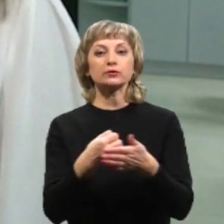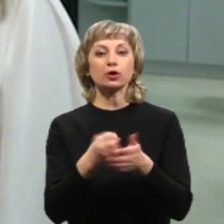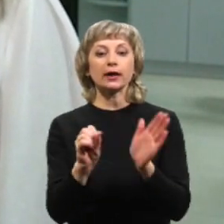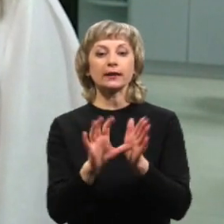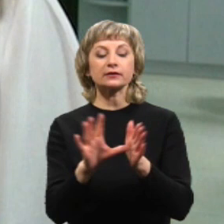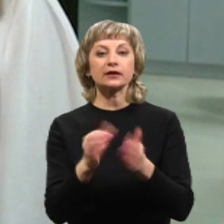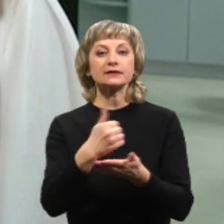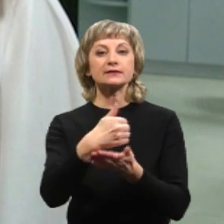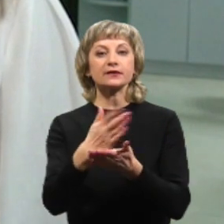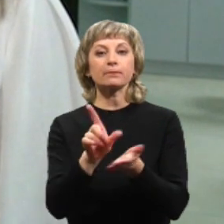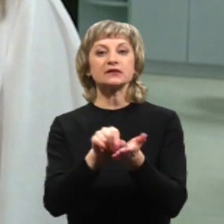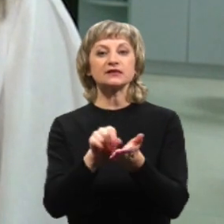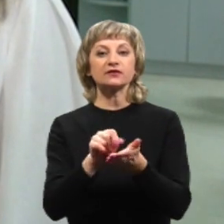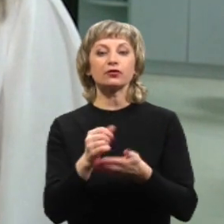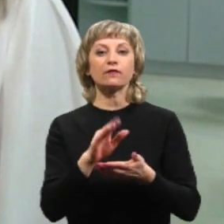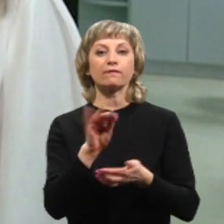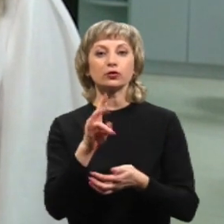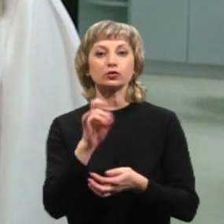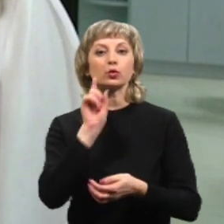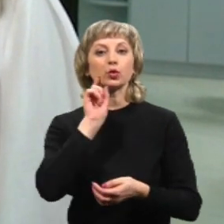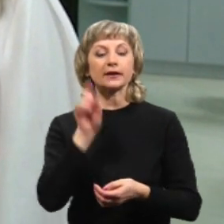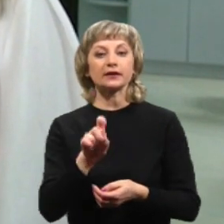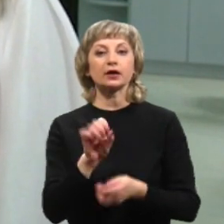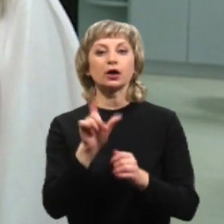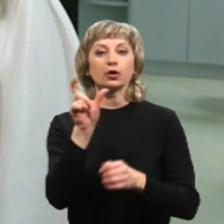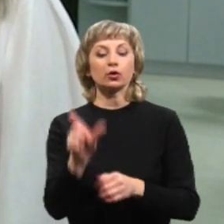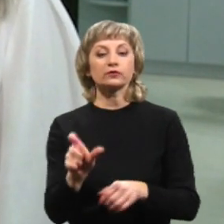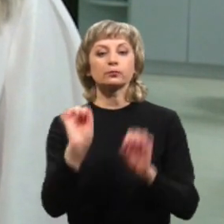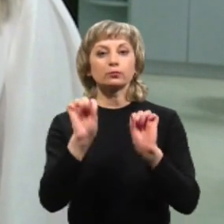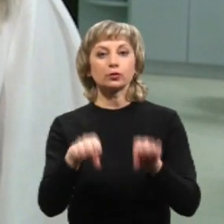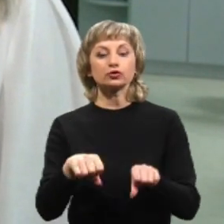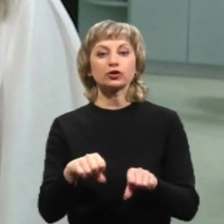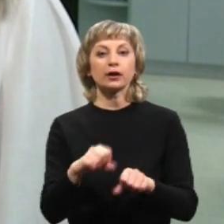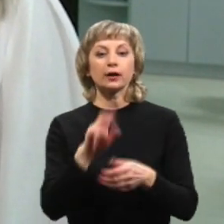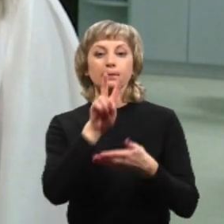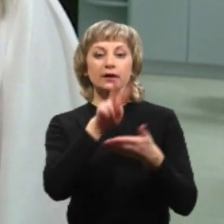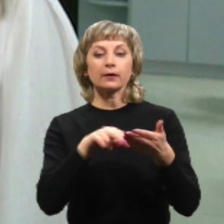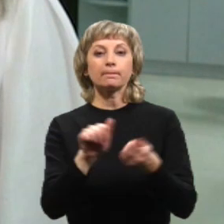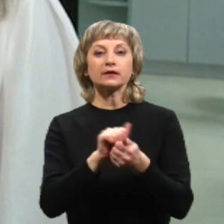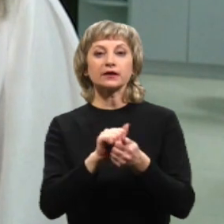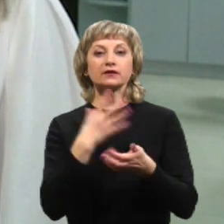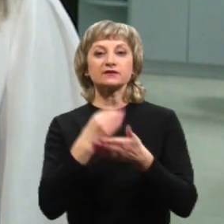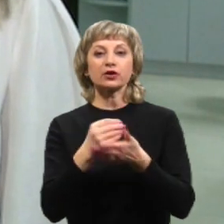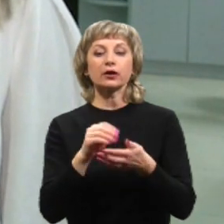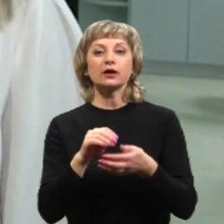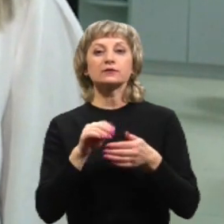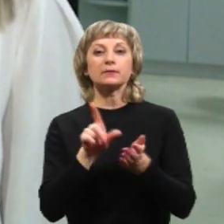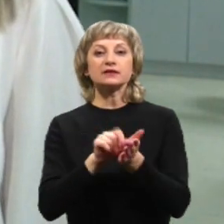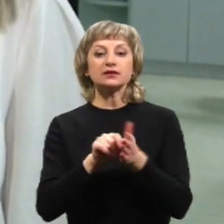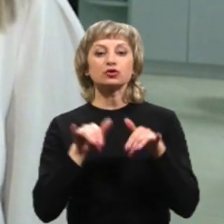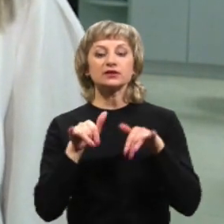електронних сервісів Пенсійного фонду України. Вона може переглянути матеріали своєї пенсійної